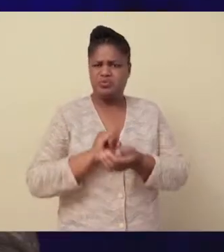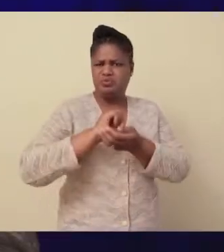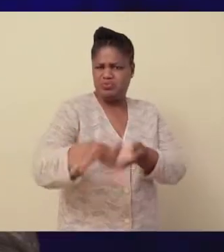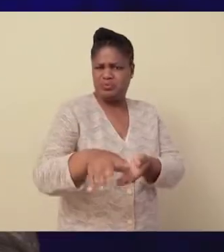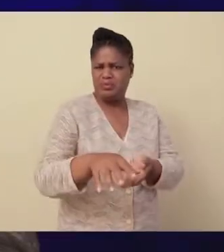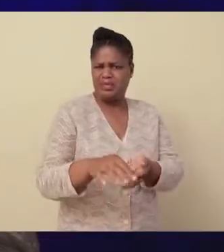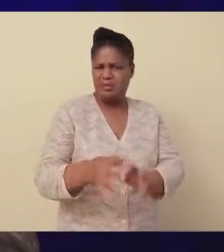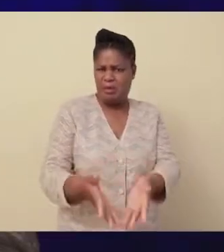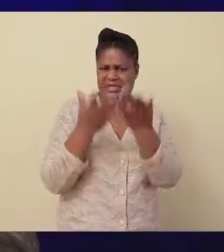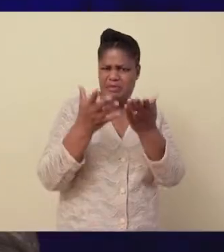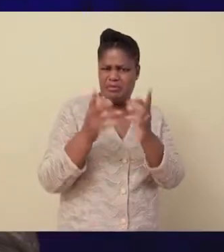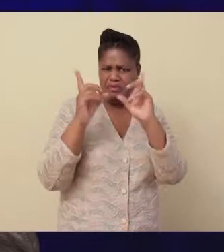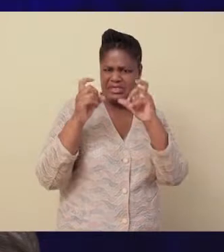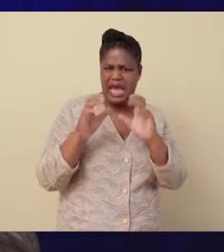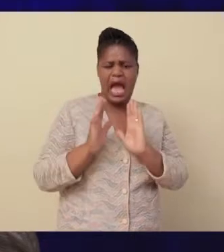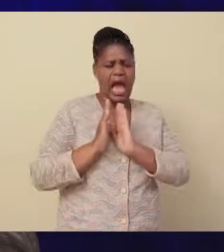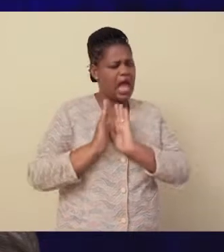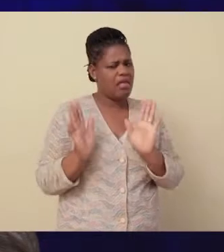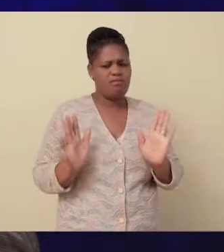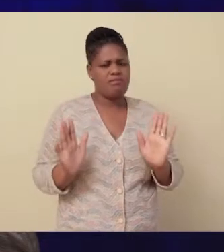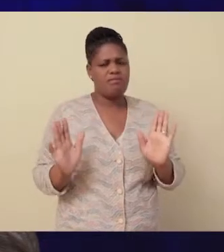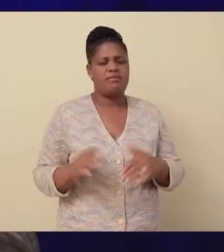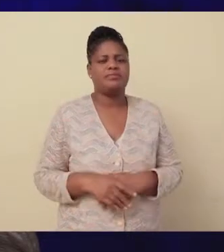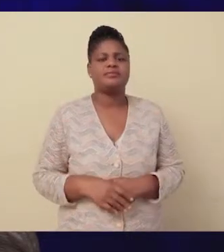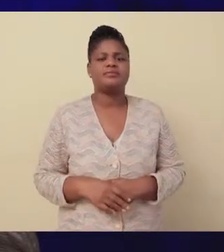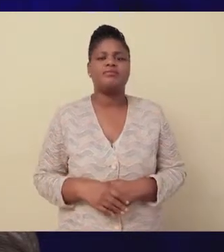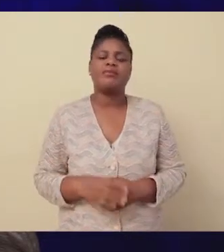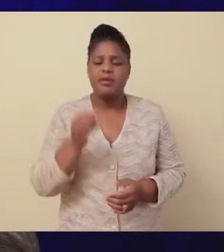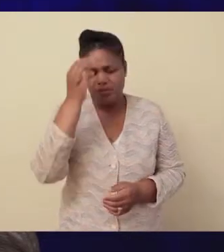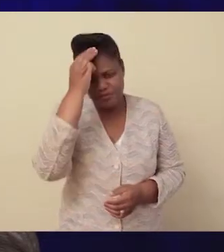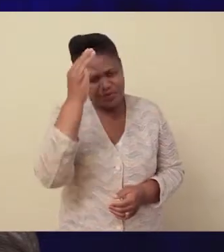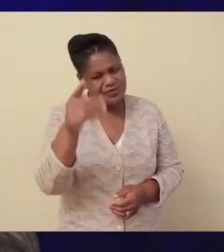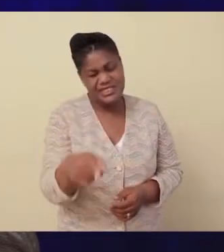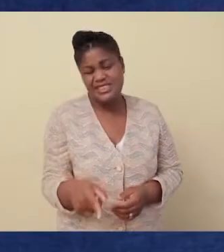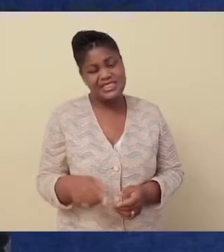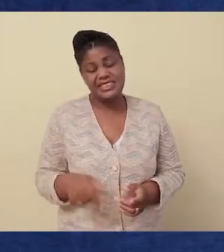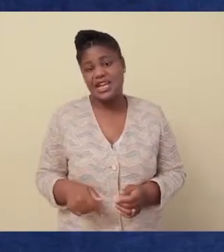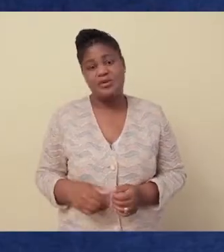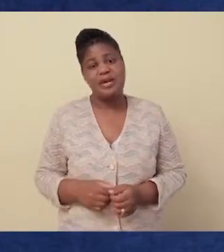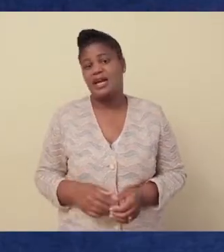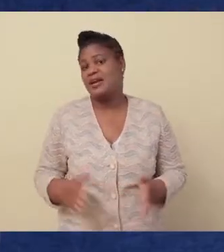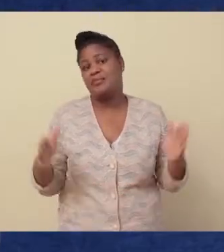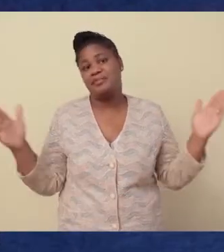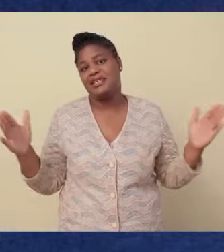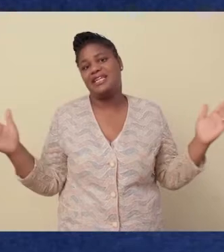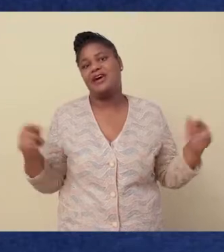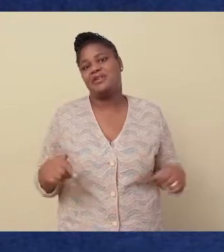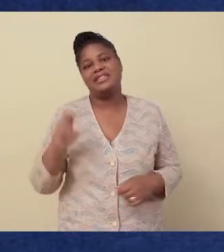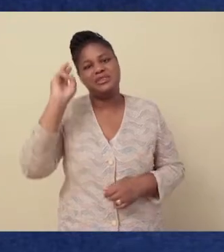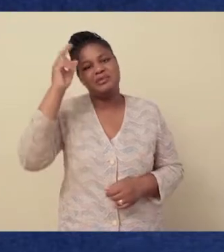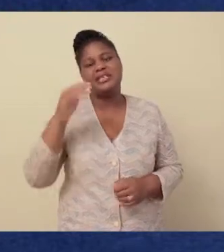kwete kunetsa nepicture ndobhenda pana professor billionaire sandauya professor nyaya yakora mutopfuura Mai Chisamba yakora muto